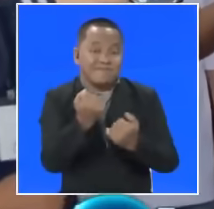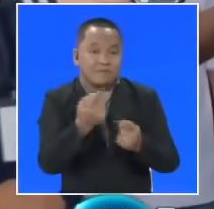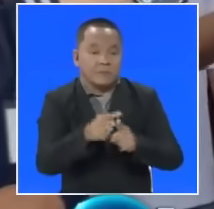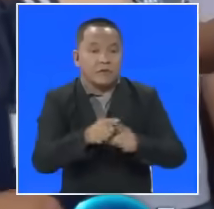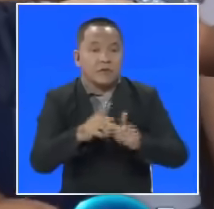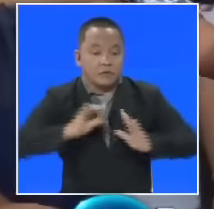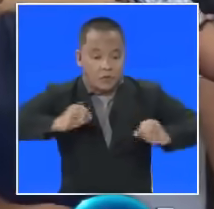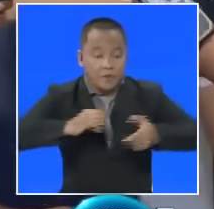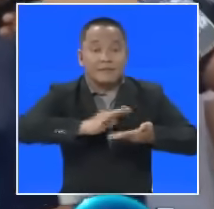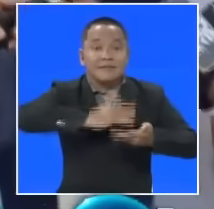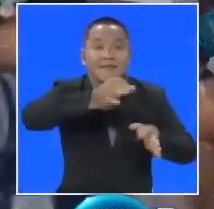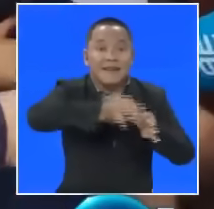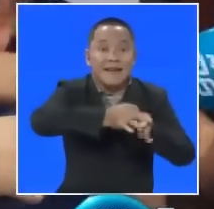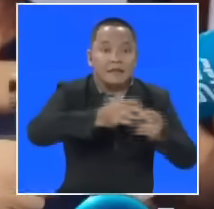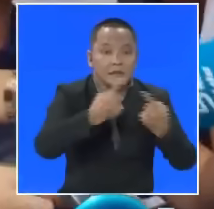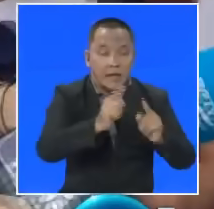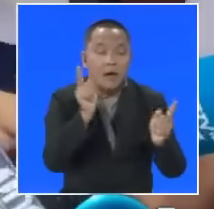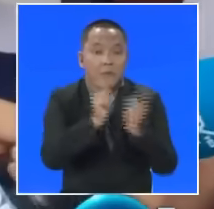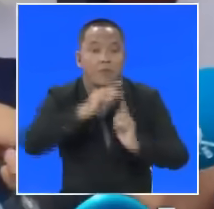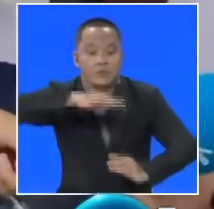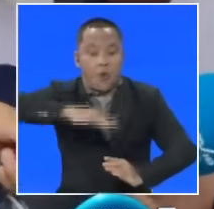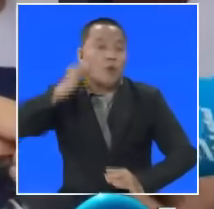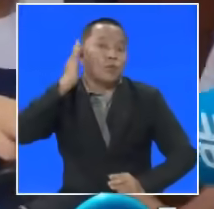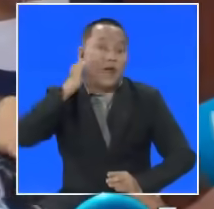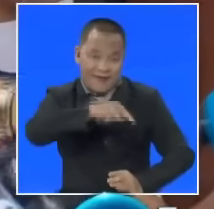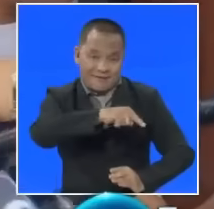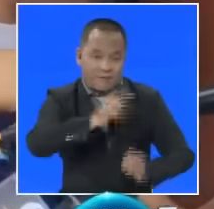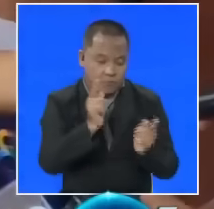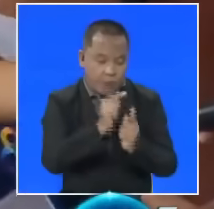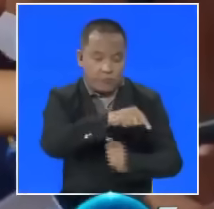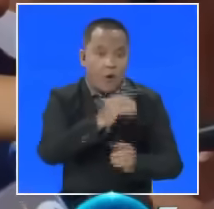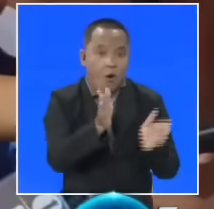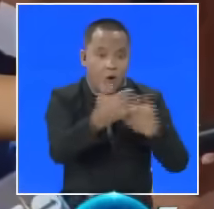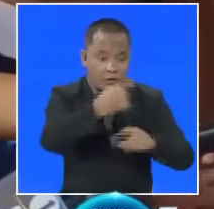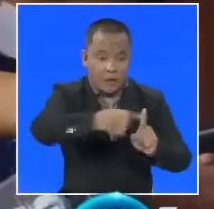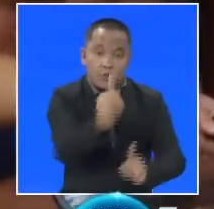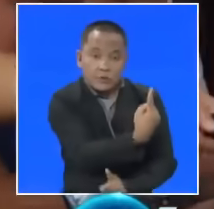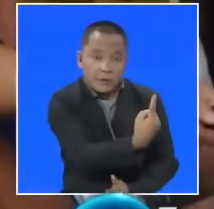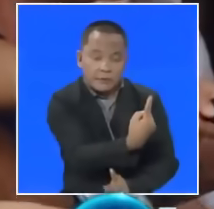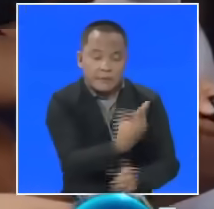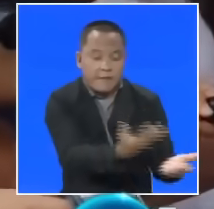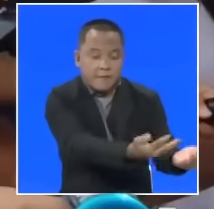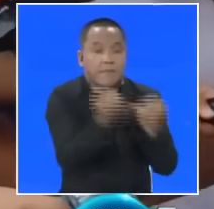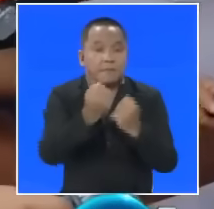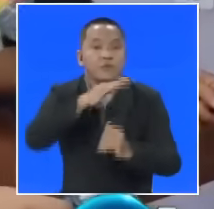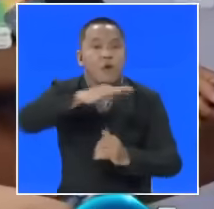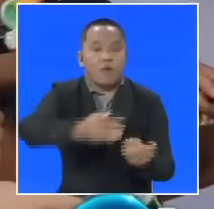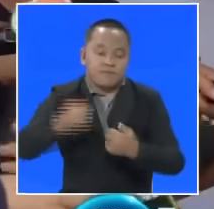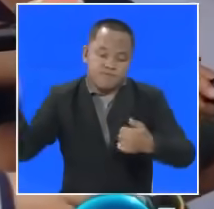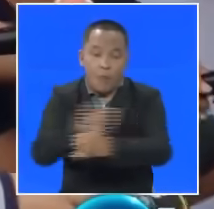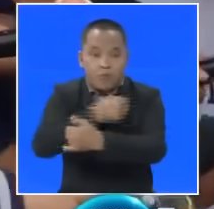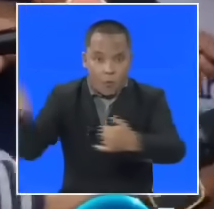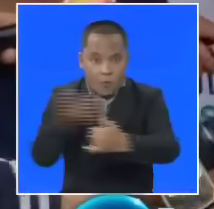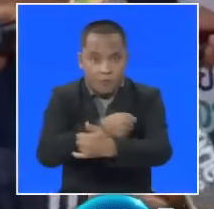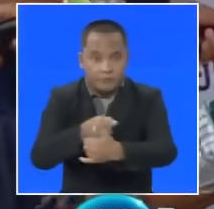ซึ่งเป็นเจ้าของบัญชีแต่กลับมาเจอผู้เสียหายก็คือคุณชัยชนะอยู่ในห้องเพียงลำพังก็เลยอุ้มตัวไปทำร้ายแ